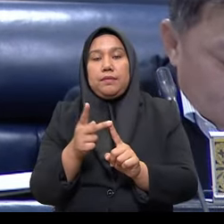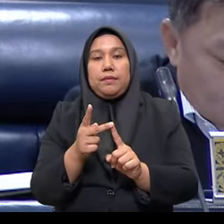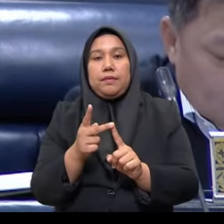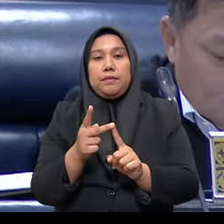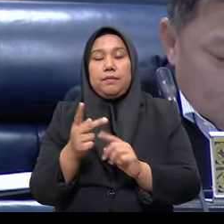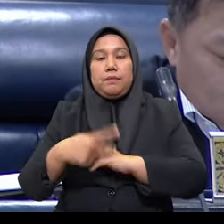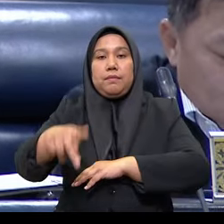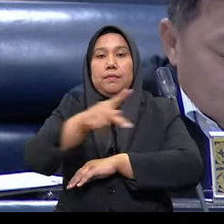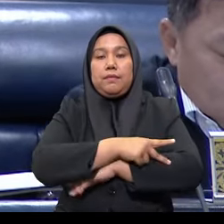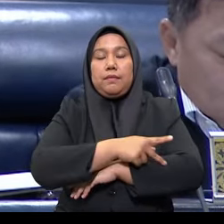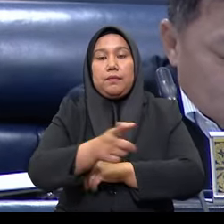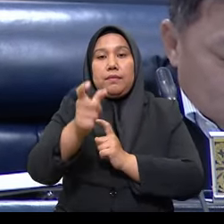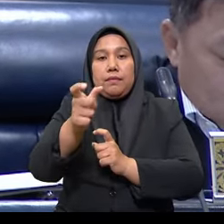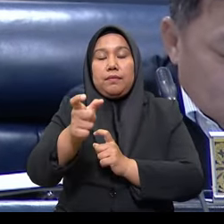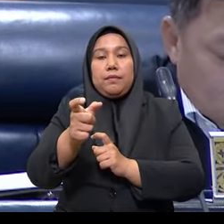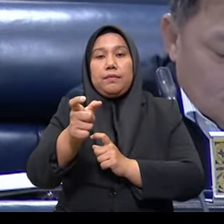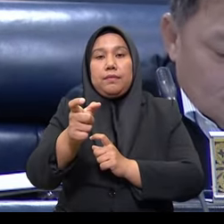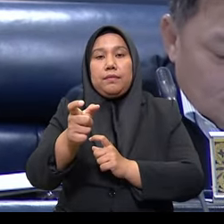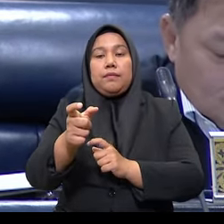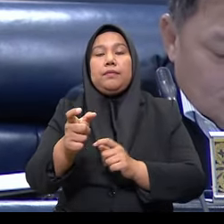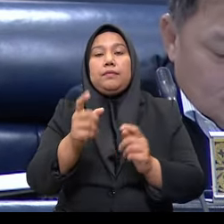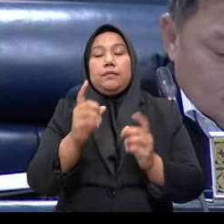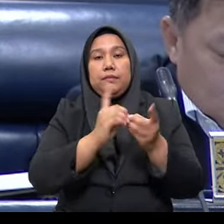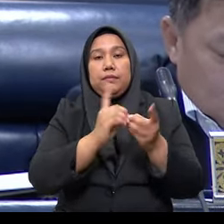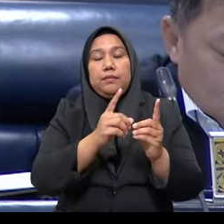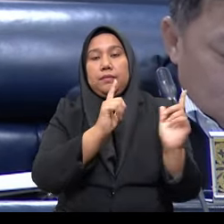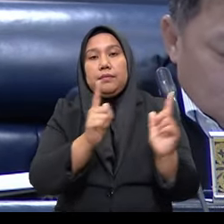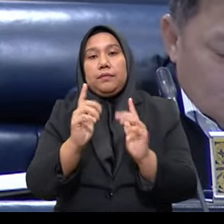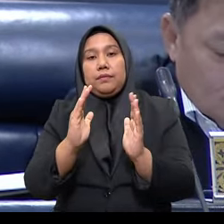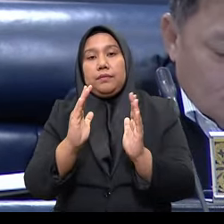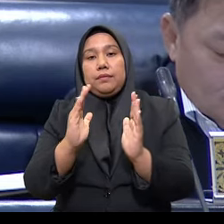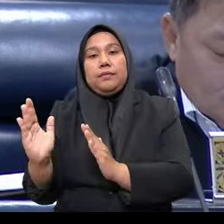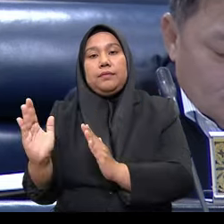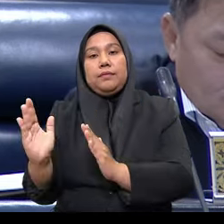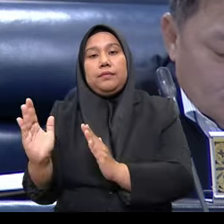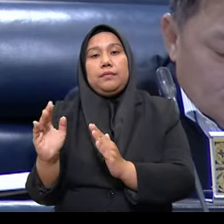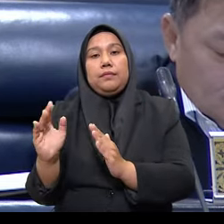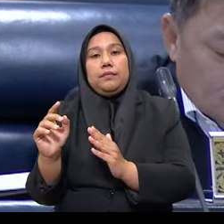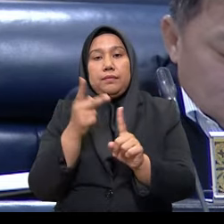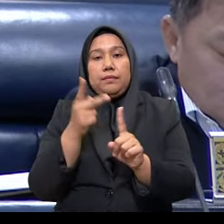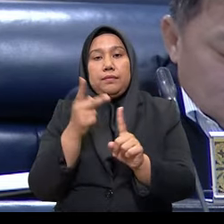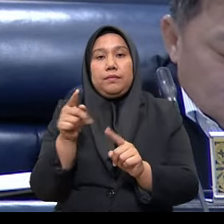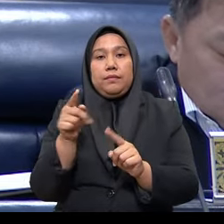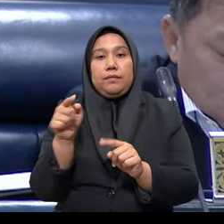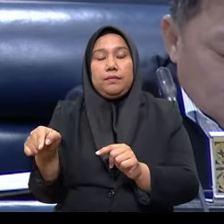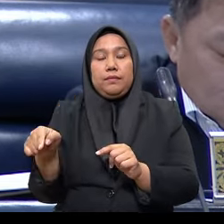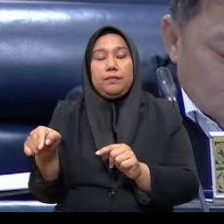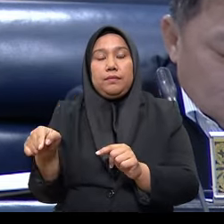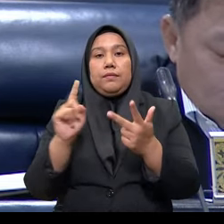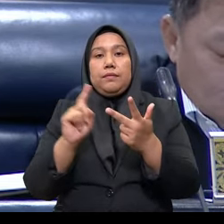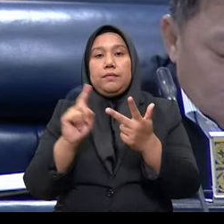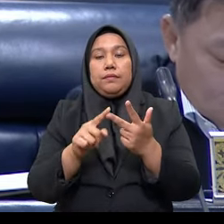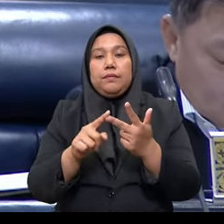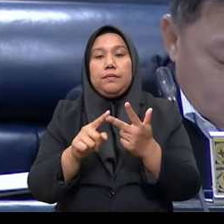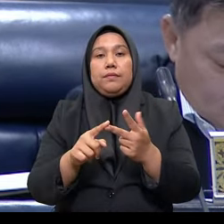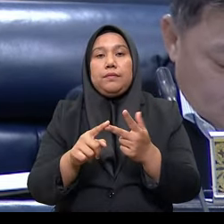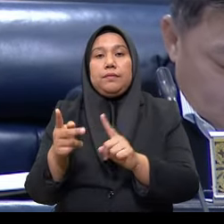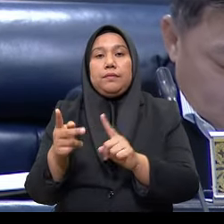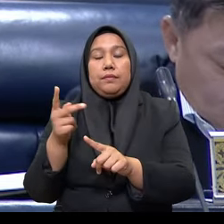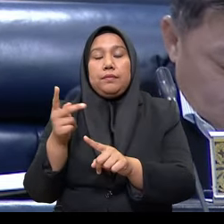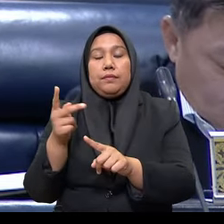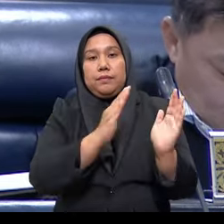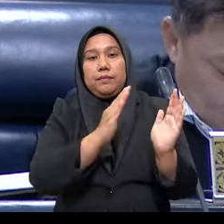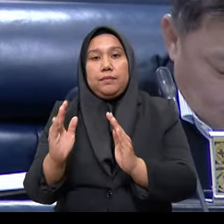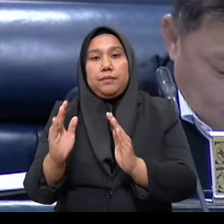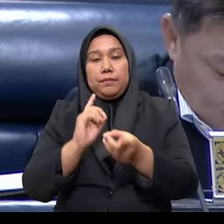Digital Library di Pulau Pinang, Perpustakaan Digital Tasik Gelogor di Pulau Pinang,